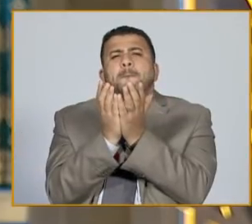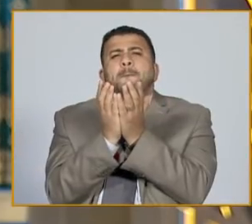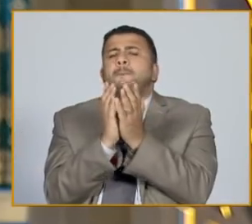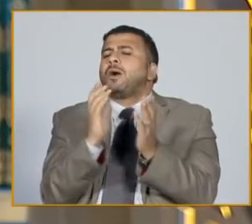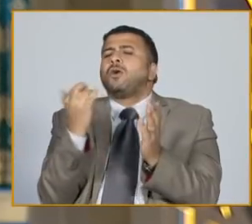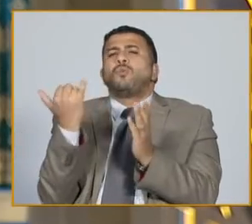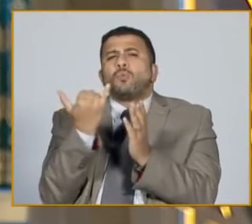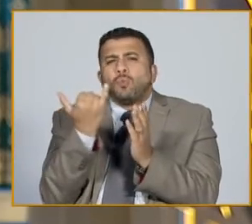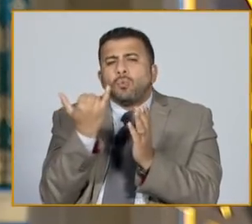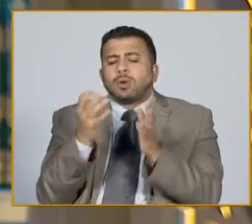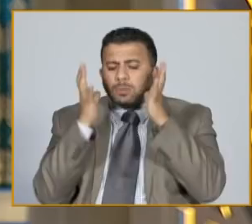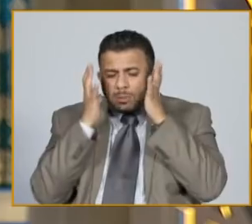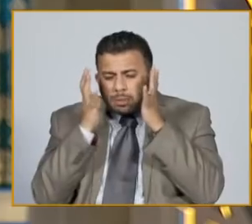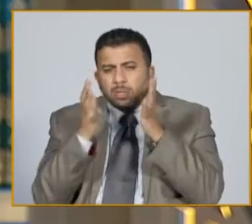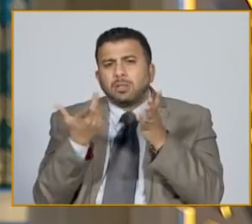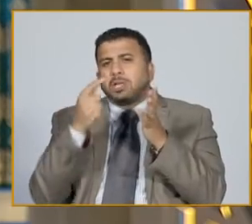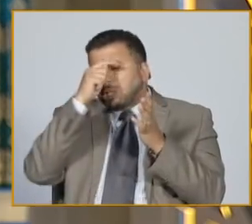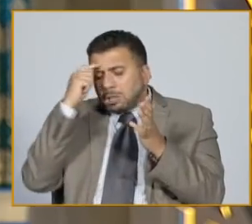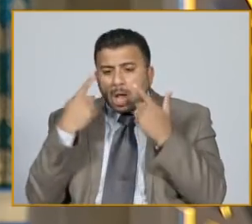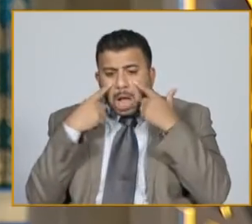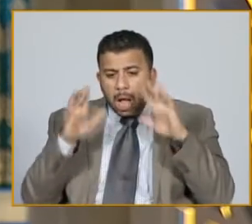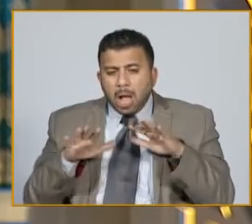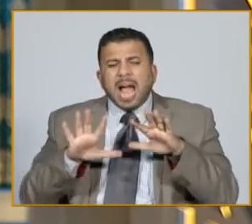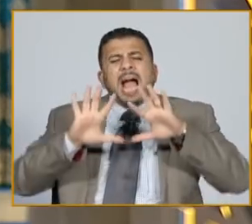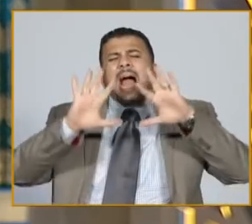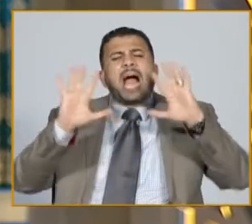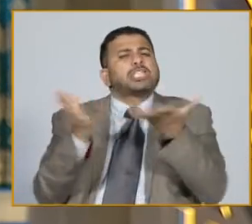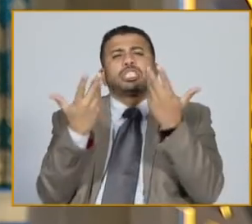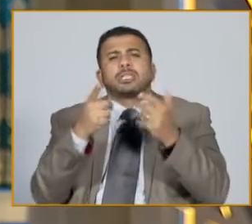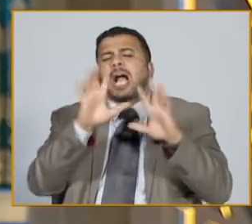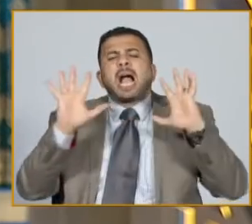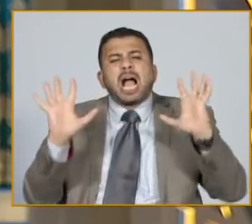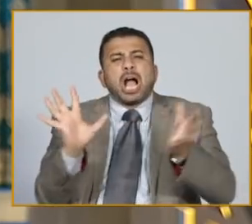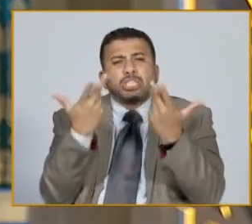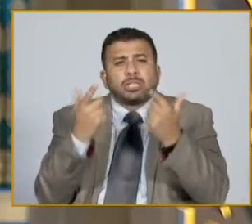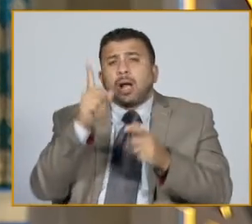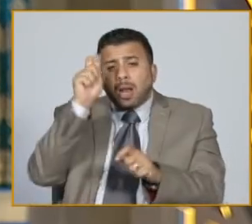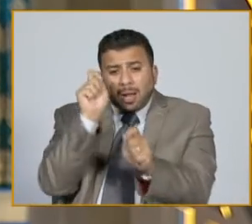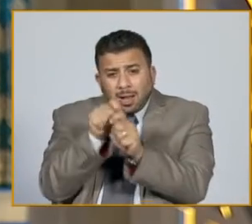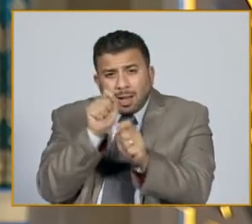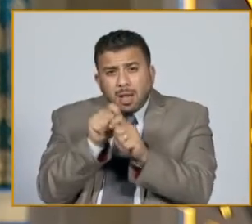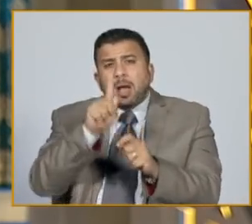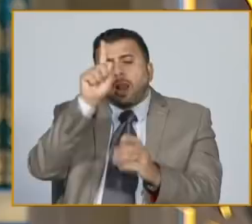الأمور العبادات ويشمل الأمور الدنيا كل شيء، إنا كل شيء خلقناه